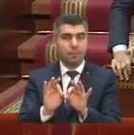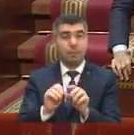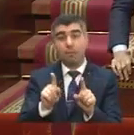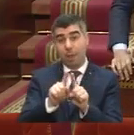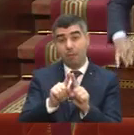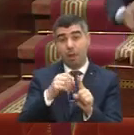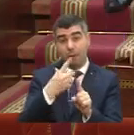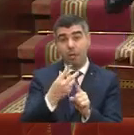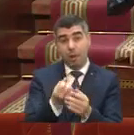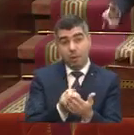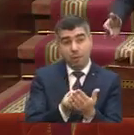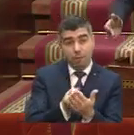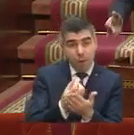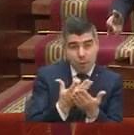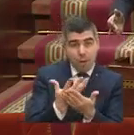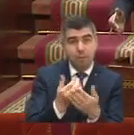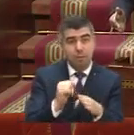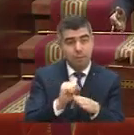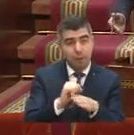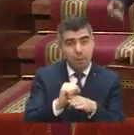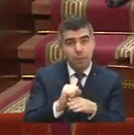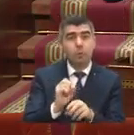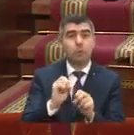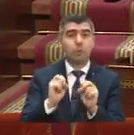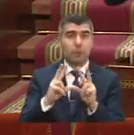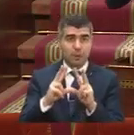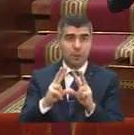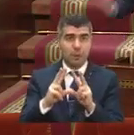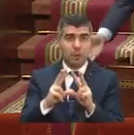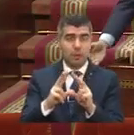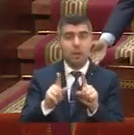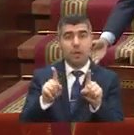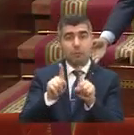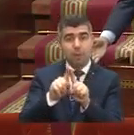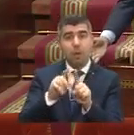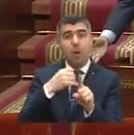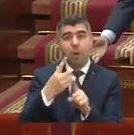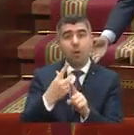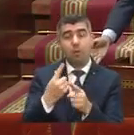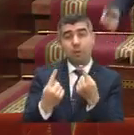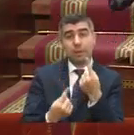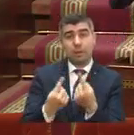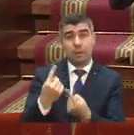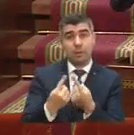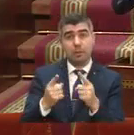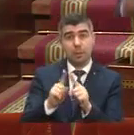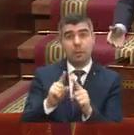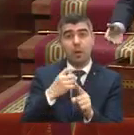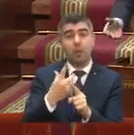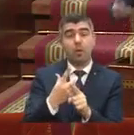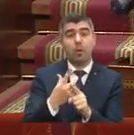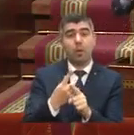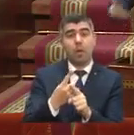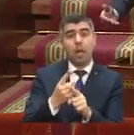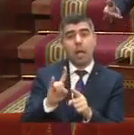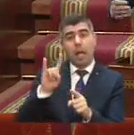وتعبئة أساسية. الجمعية تحدث عن أنفلونزا الخنازير، مع العلم أن عدد القتلى في هذه الأسبوعين الأخيرين يتجاوز